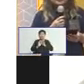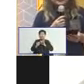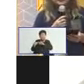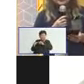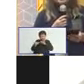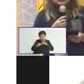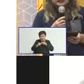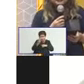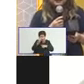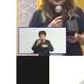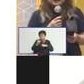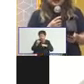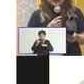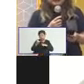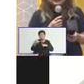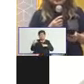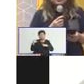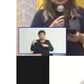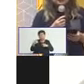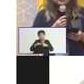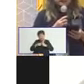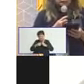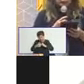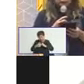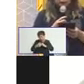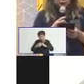in the refugee situation. And the cause of their